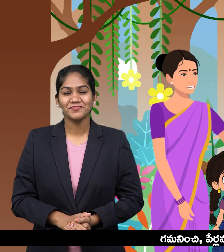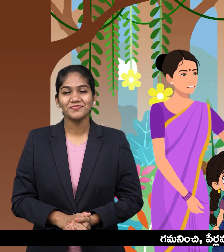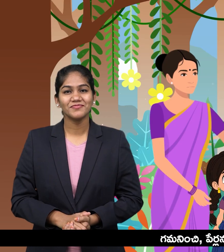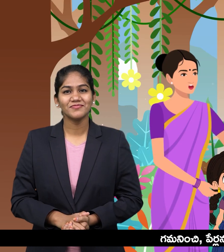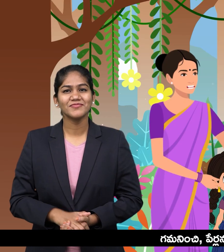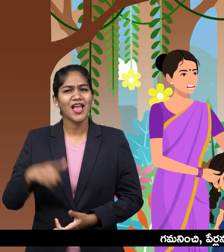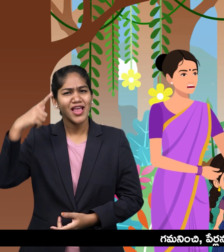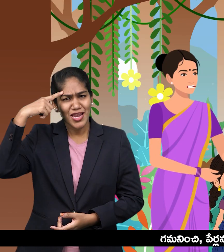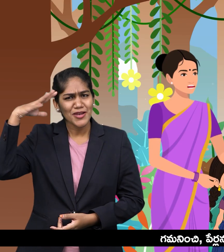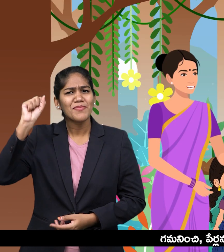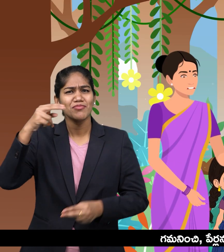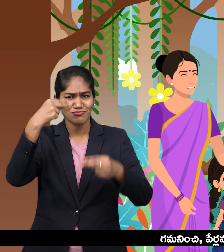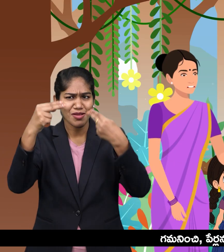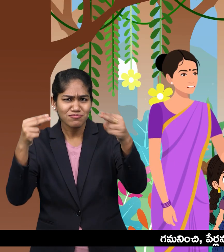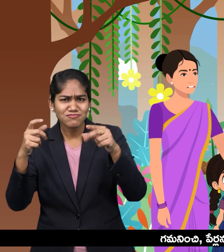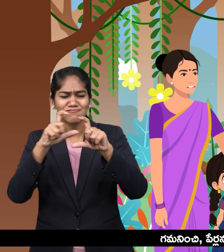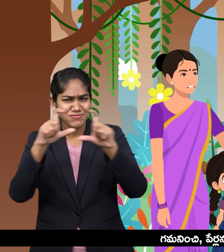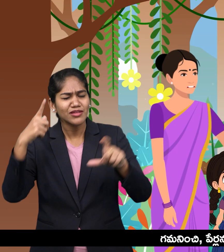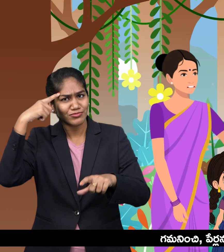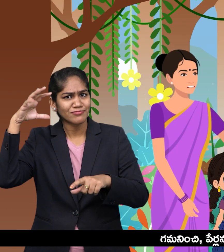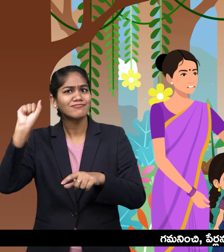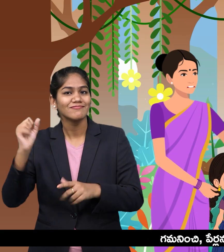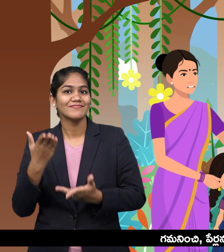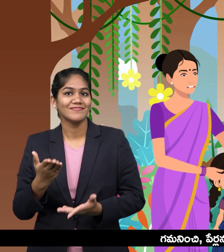గమనించి పేర్లను స్పష్టంగా గుర్తుంచుకోండి.